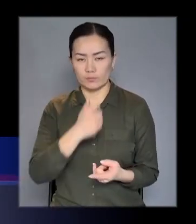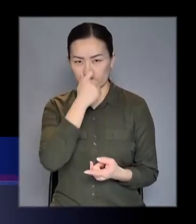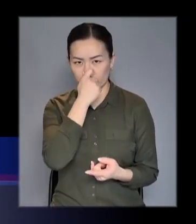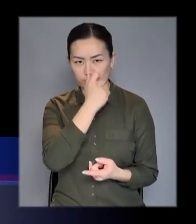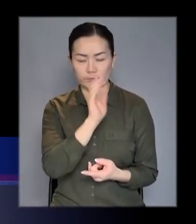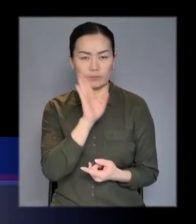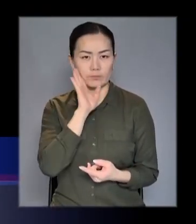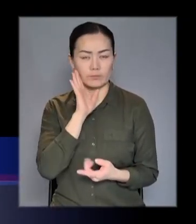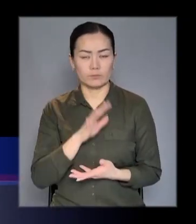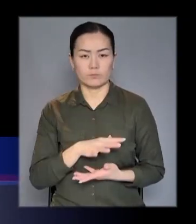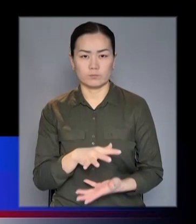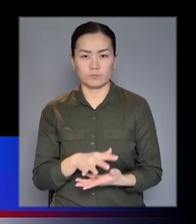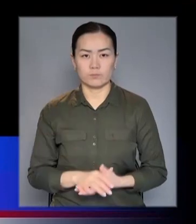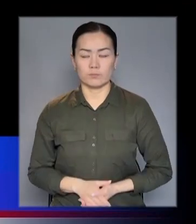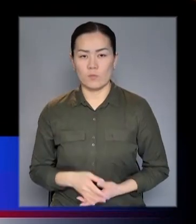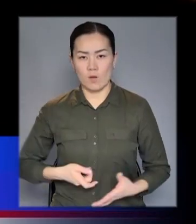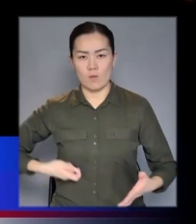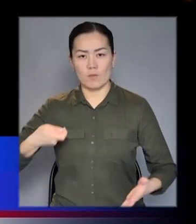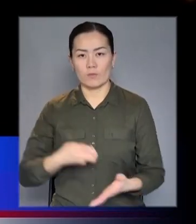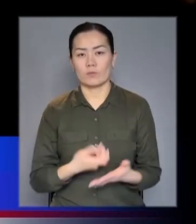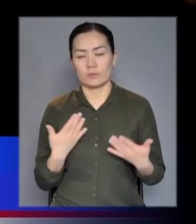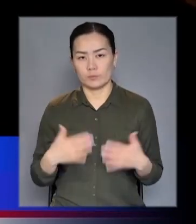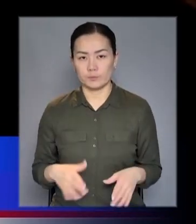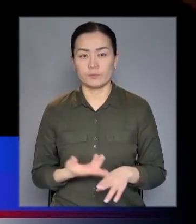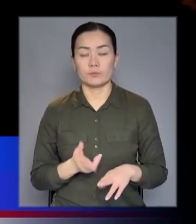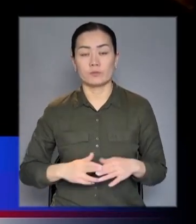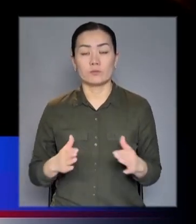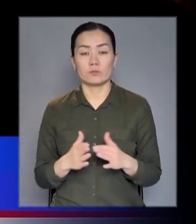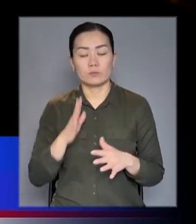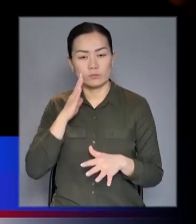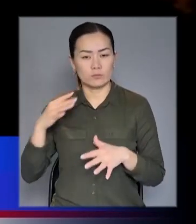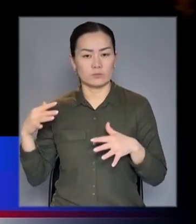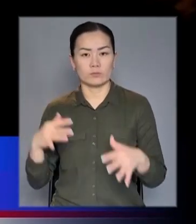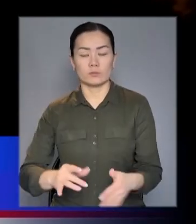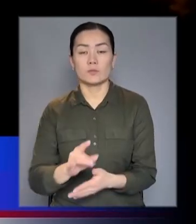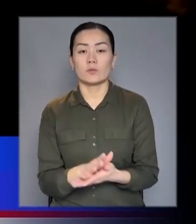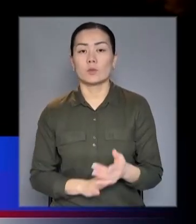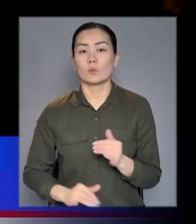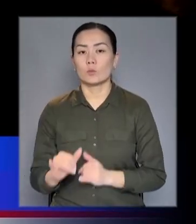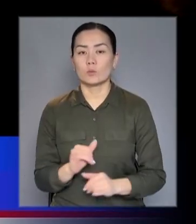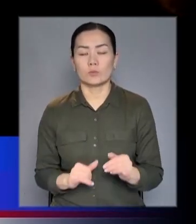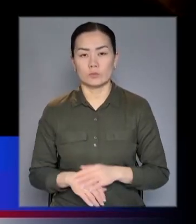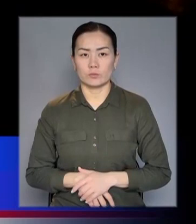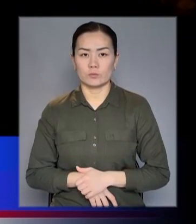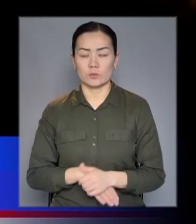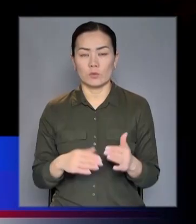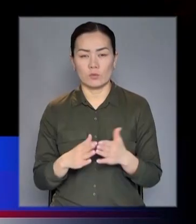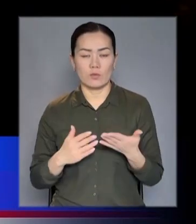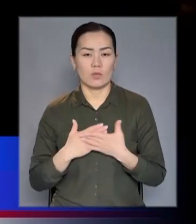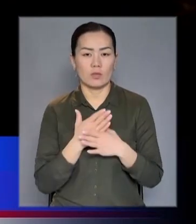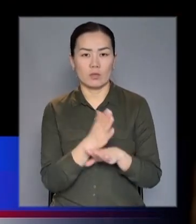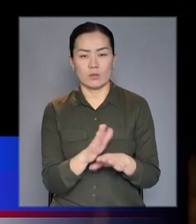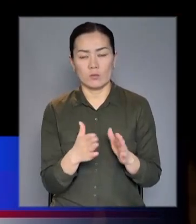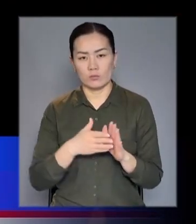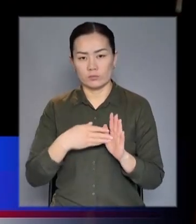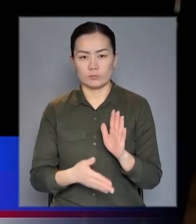tur. Ekinşiden manağday su şarvaq su basıp tur, üyin içine girip tur. Уже жармен жагылып күйүр адамдардын штукатуркалар түсүп